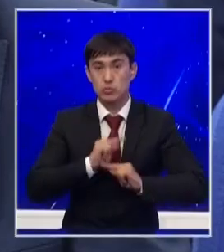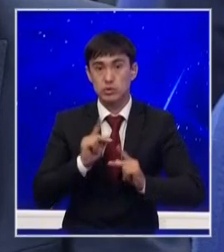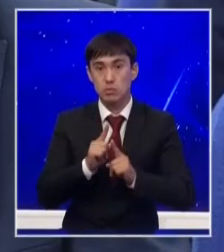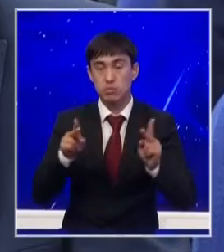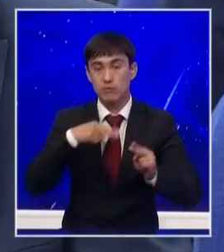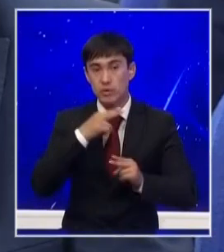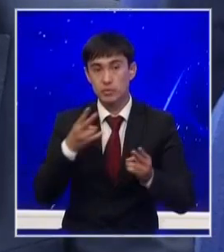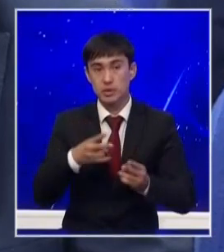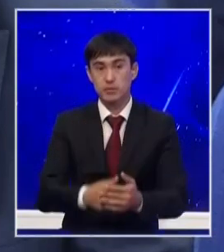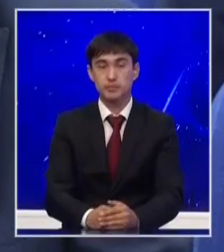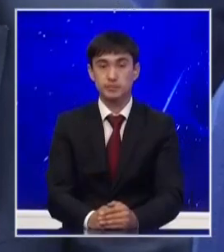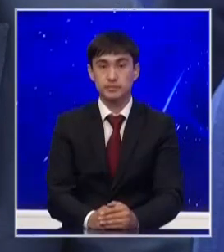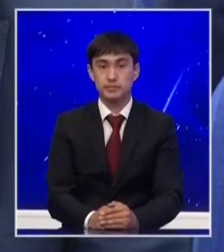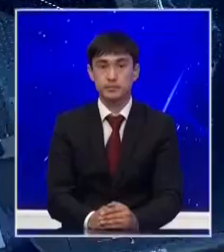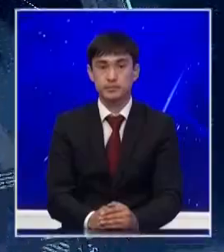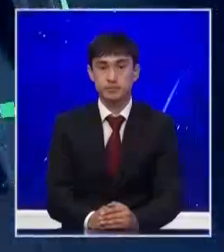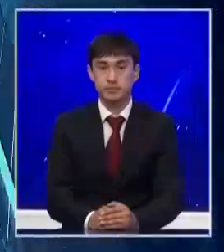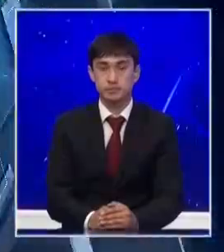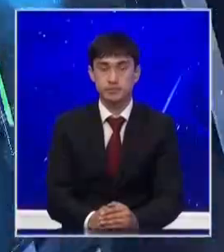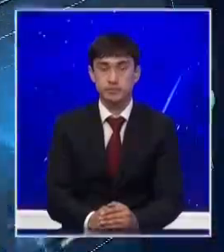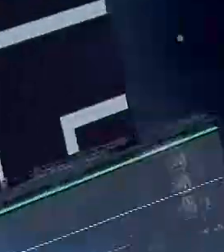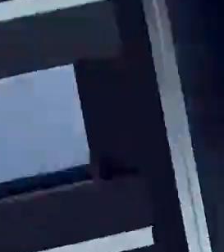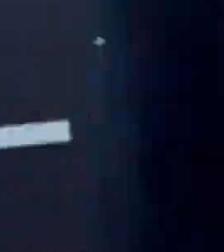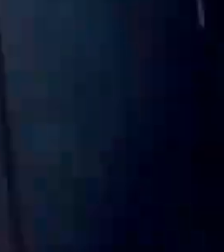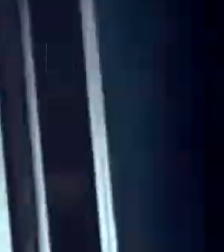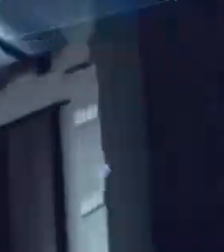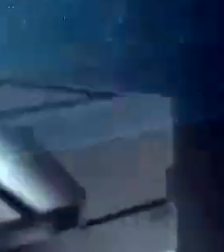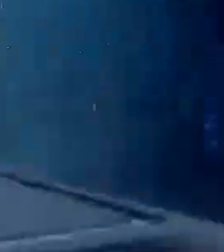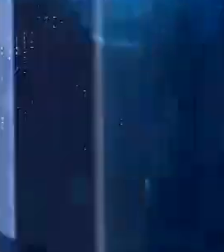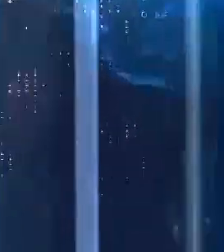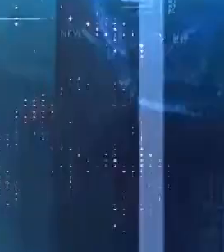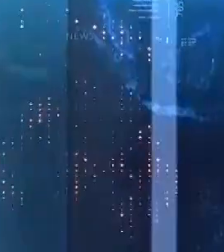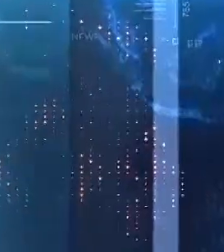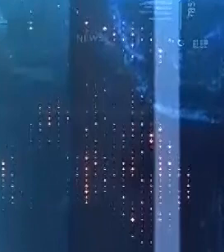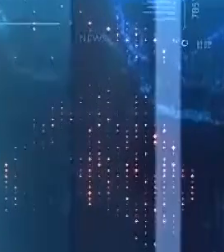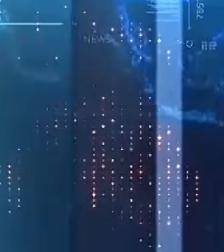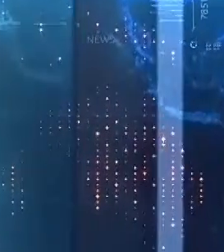назар аудару керектігі сөз болды. Жарқын Нұрланұлы, Абзал Нүсіпов, Жетісу телеарнасы.